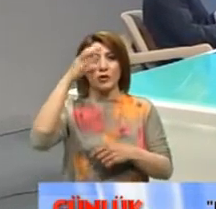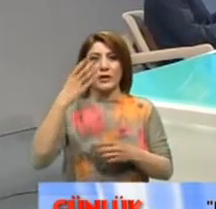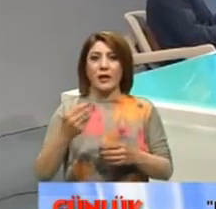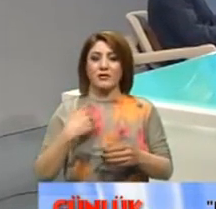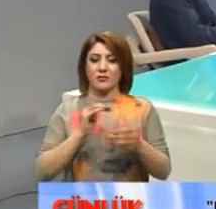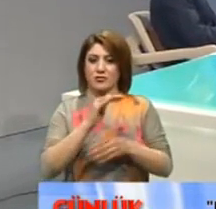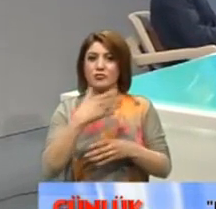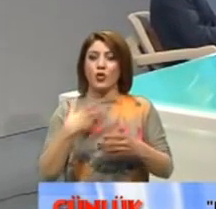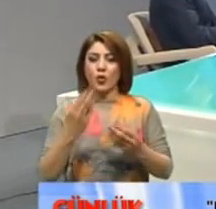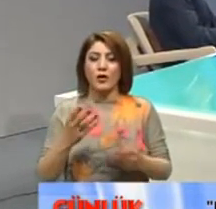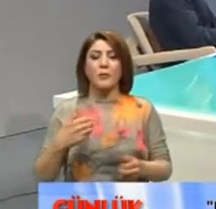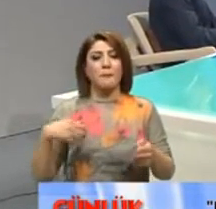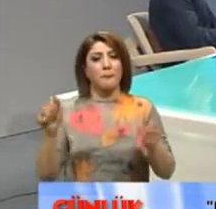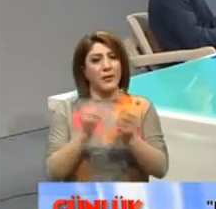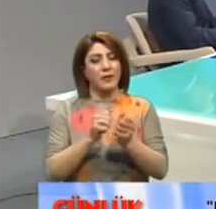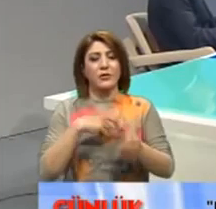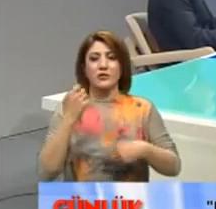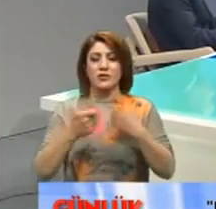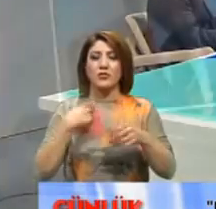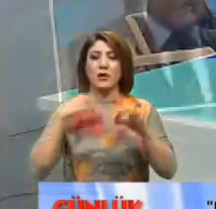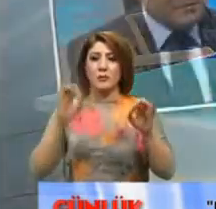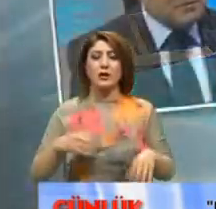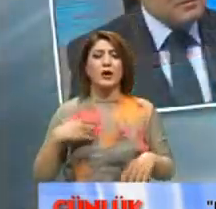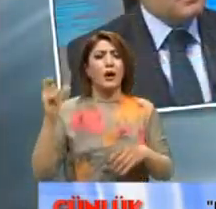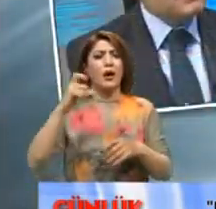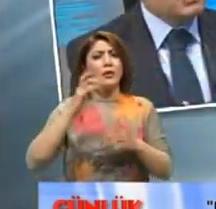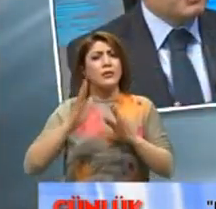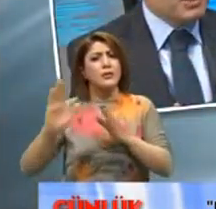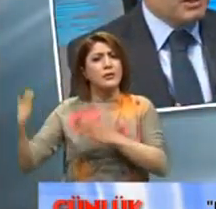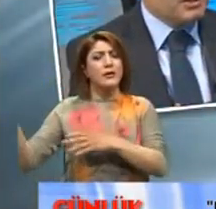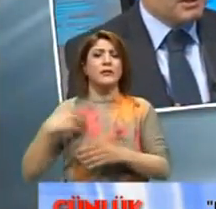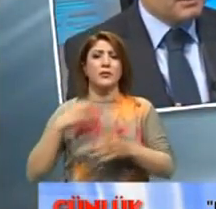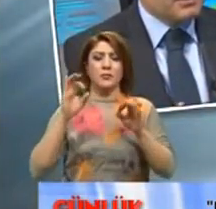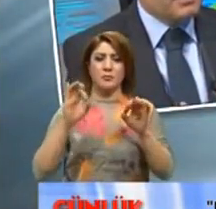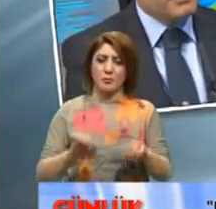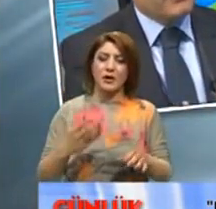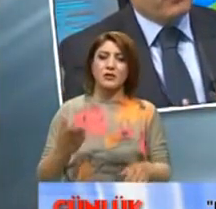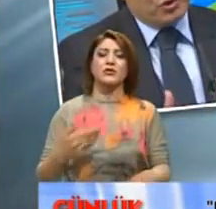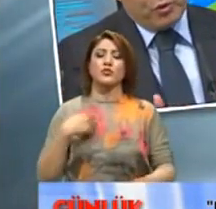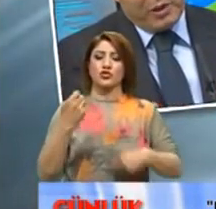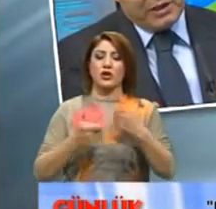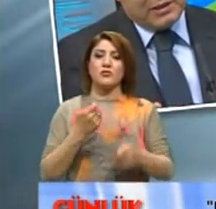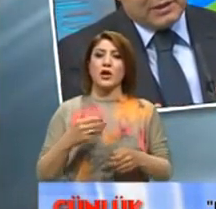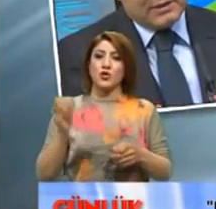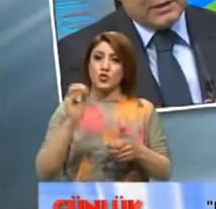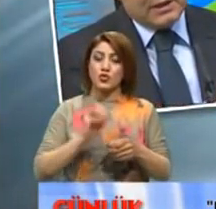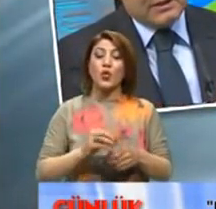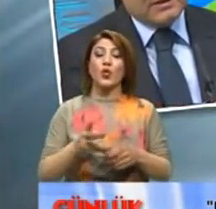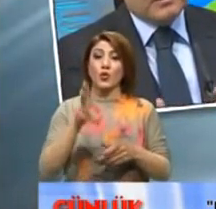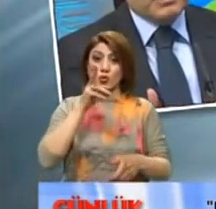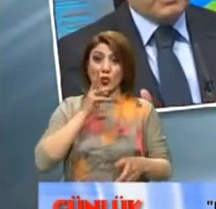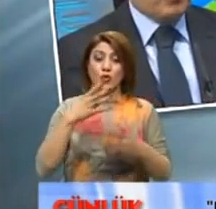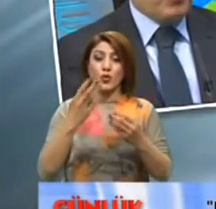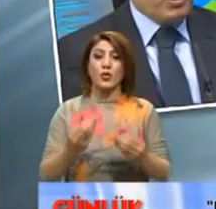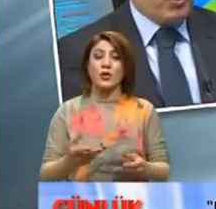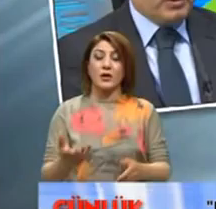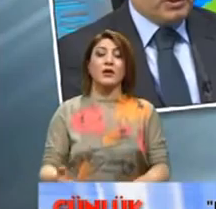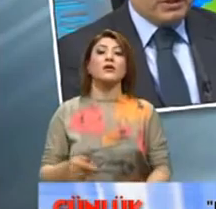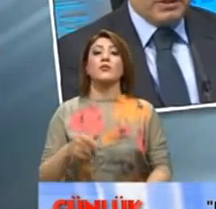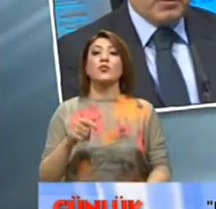arkadaşlarımız. Onlarla beraber bir çalışmayı başlattık. Aylarca süren çalışmalar neticesinde, workshoplar neticesinde bir